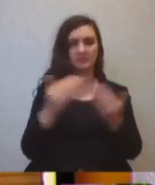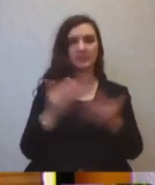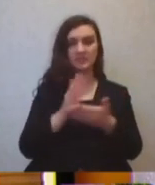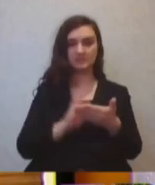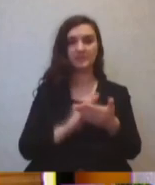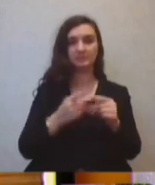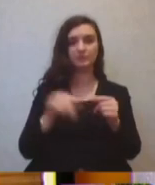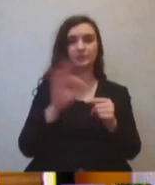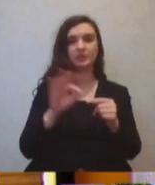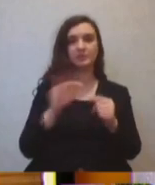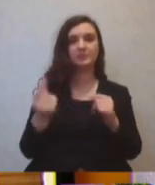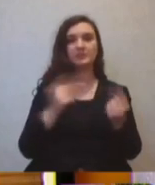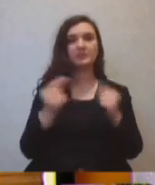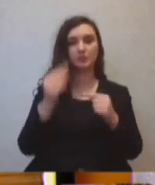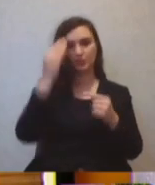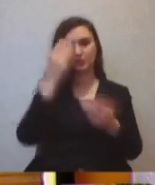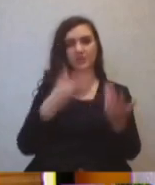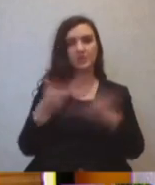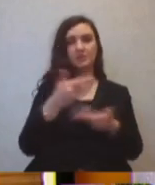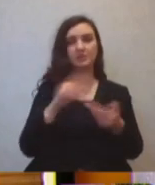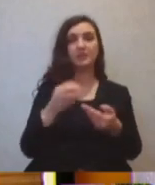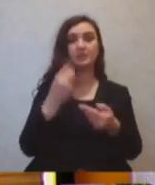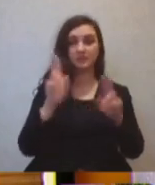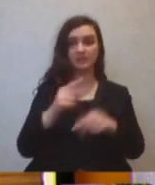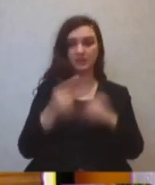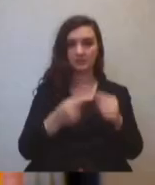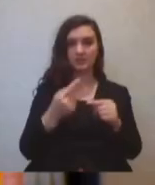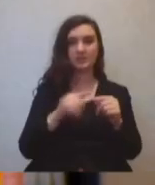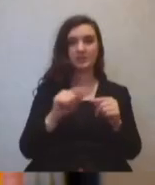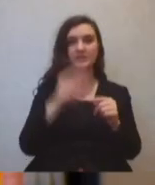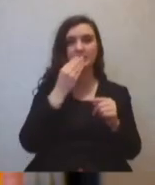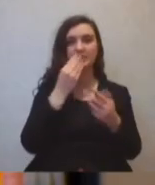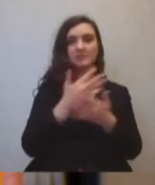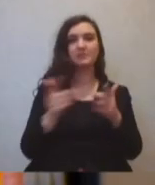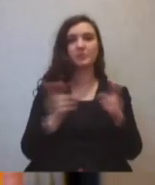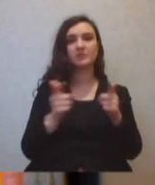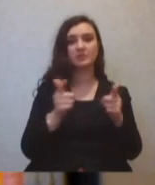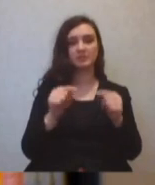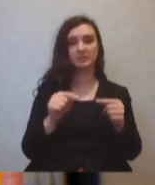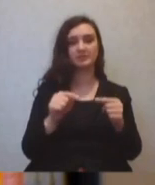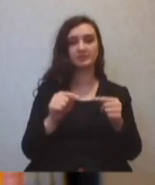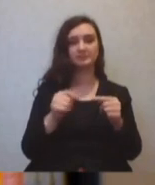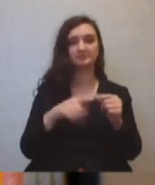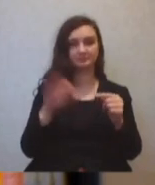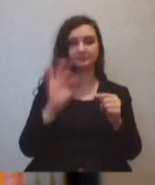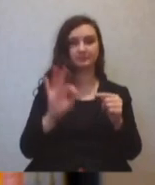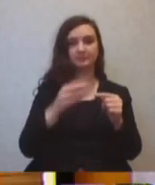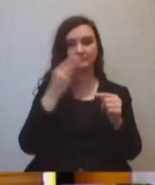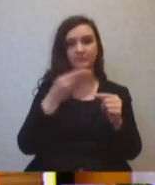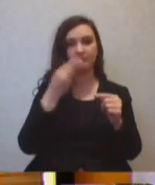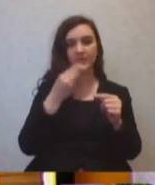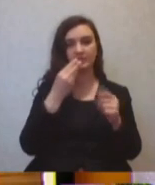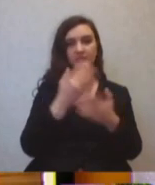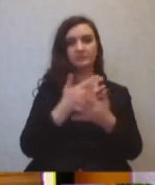ნაწილმა ამის შესახებ ერთმანეთსაც კი უზიარებენ. და კიდევ ერთი ტრადიცია, აი ეს კერძების მომზადების ტრადიცია, ხშირ შემთხვევაში წვნიანი